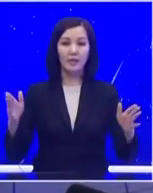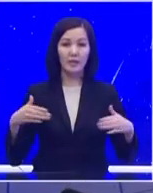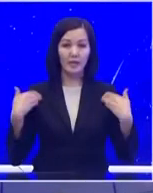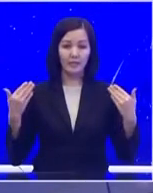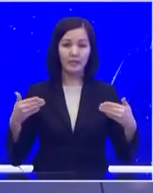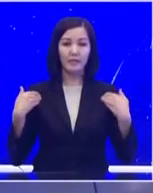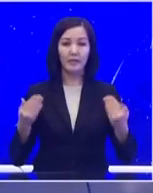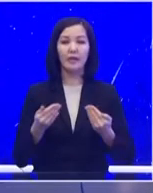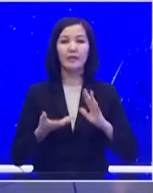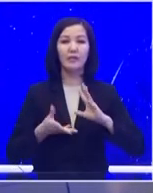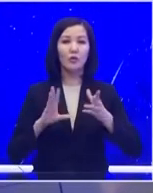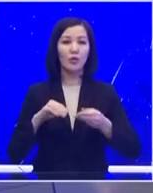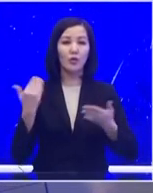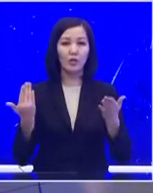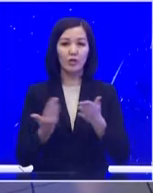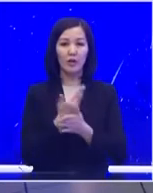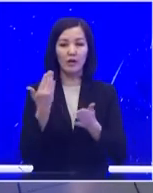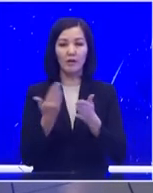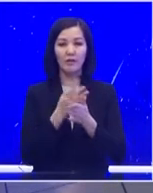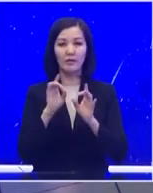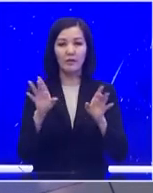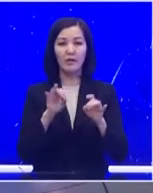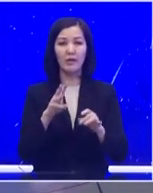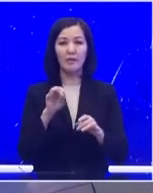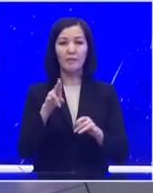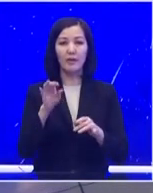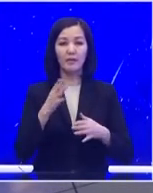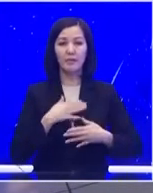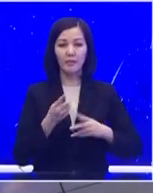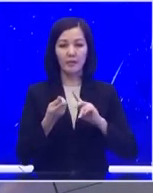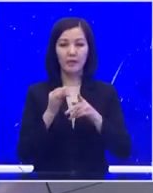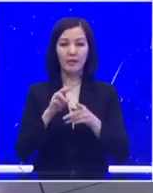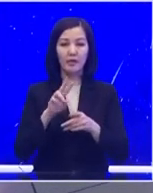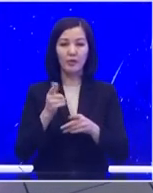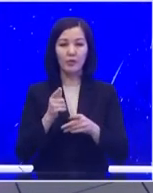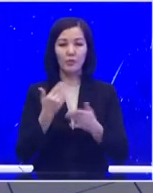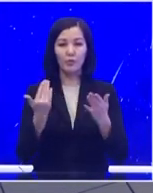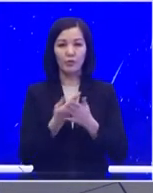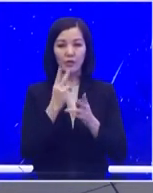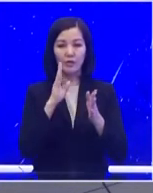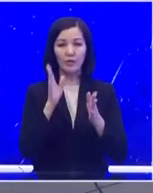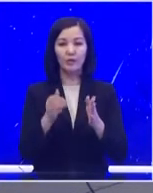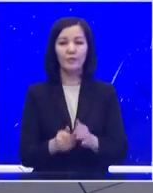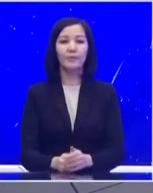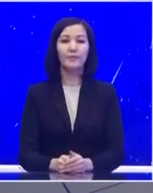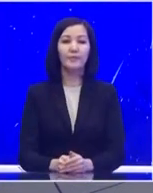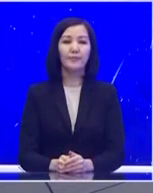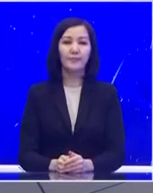Армысыздар, жетсу орнасында қорытынды жаңалықтар. Студияда Мадина Берікқызы, сурдо аудармада Айгүл Жұмашқызы. Бүгін